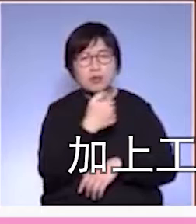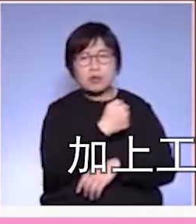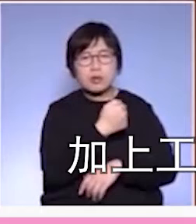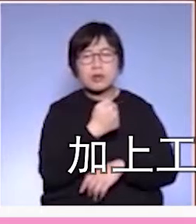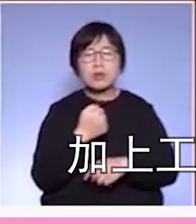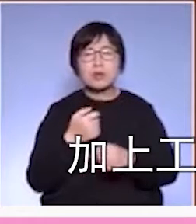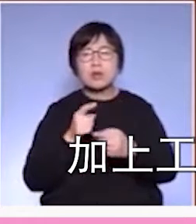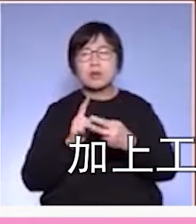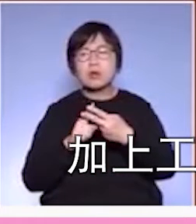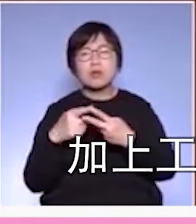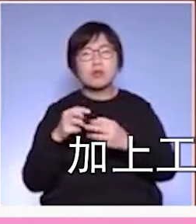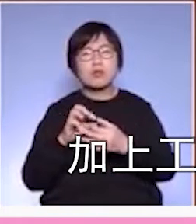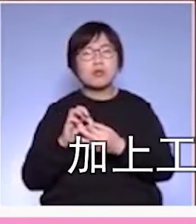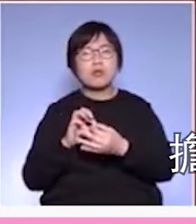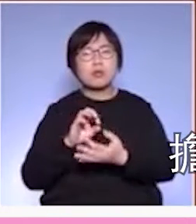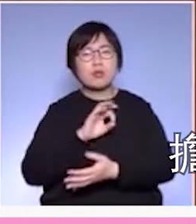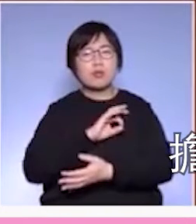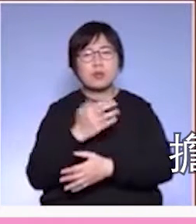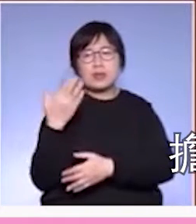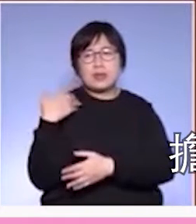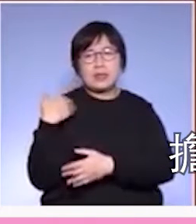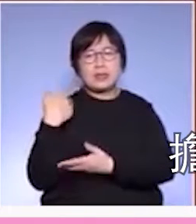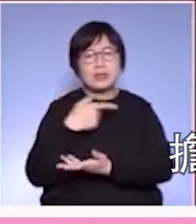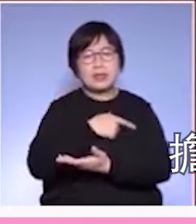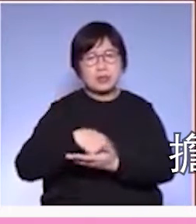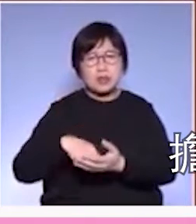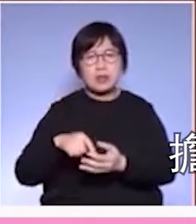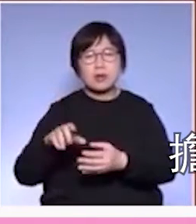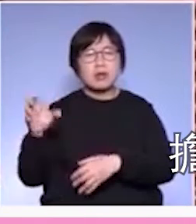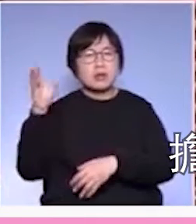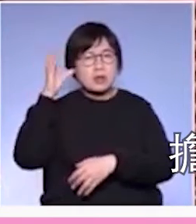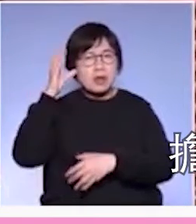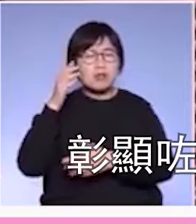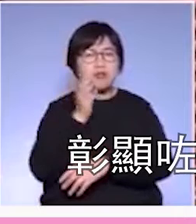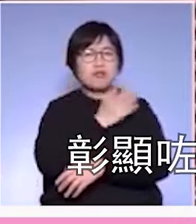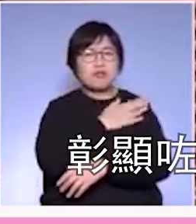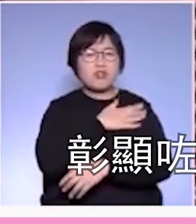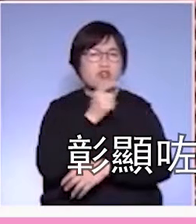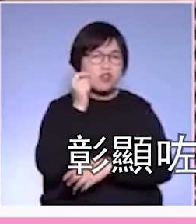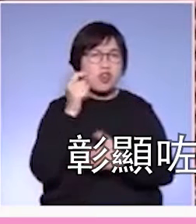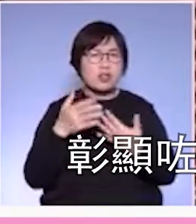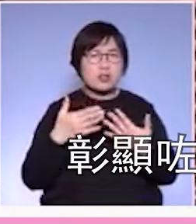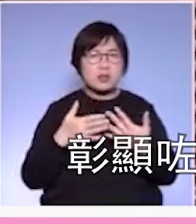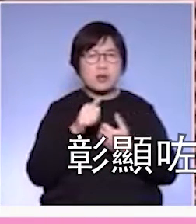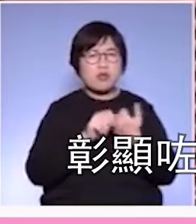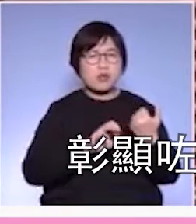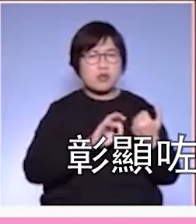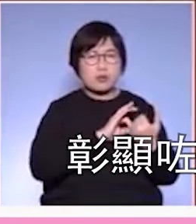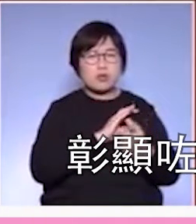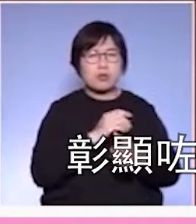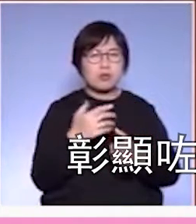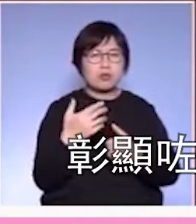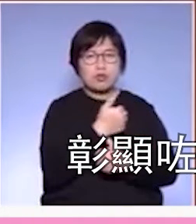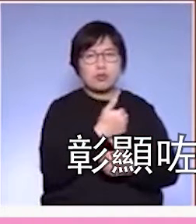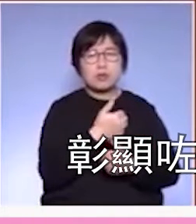嘅前嘅議員啊，陳婉嫻女士擔任埋婦女事務委員會嘅主席咧，我諗都彰顯咗本屆政府